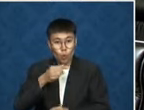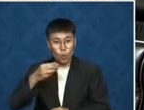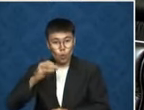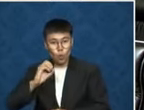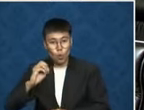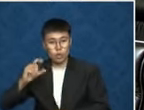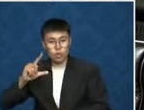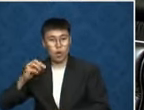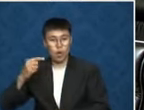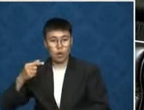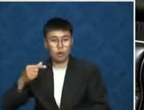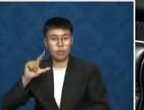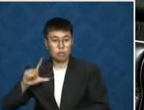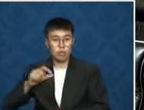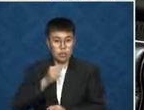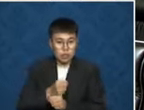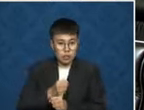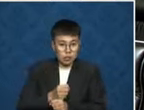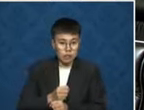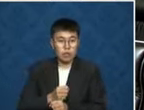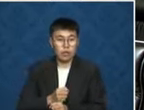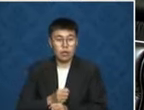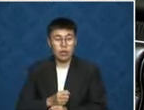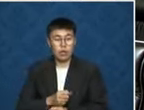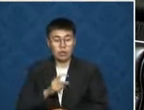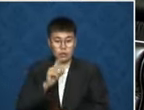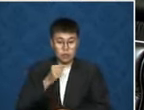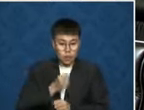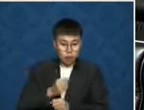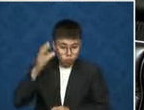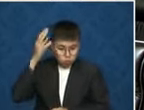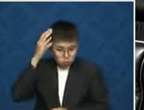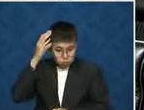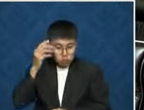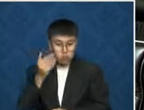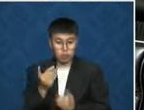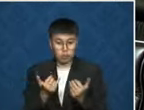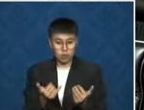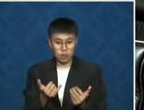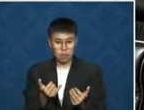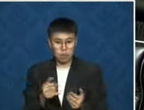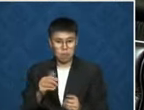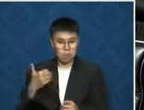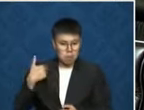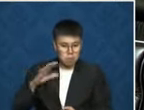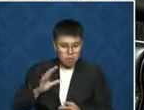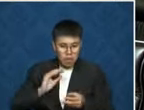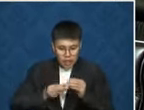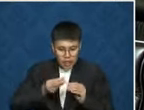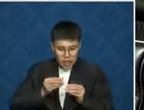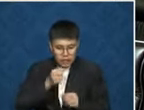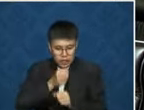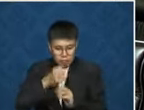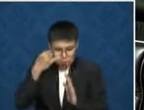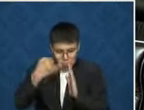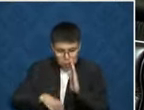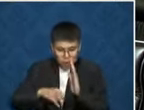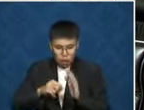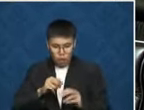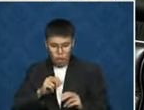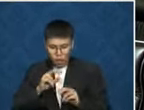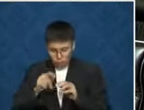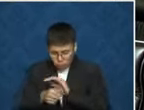ได้เนี่ยเราเห็นแค่ตัวลอจิกหรืออัลกอริทึมเนี่ยเพื่อยืนยันว่าอัลกอริทึมเหล่านั้นนะครับไม่มีการฝังโค้ดที่กระทำการผิดจริยธรรมของมนุษ